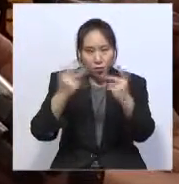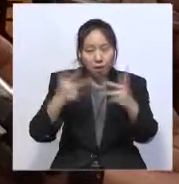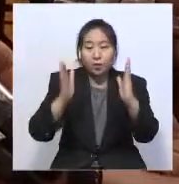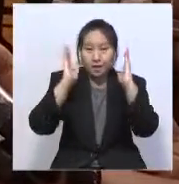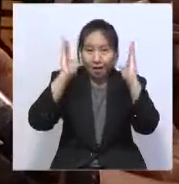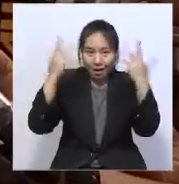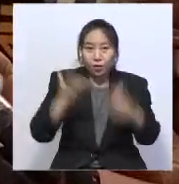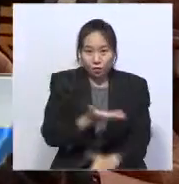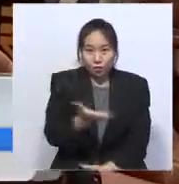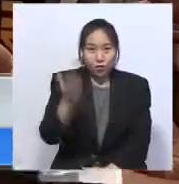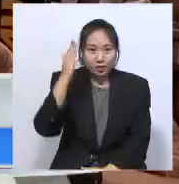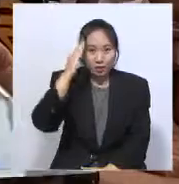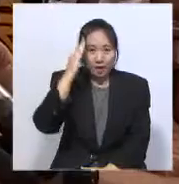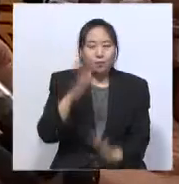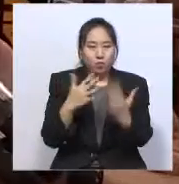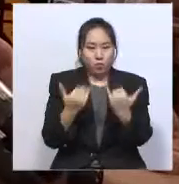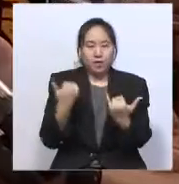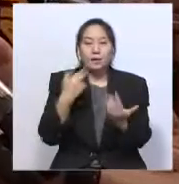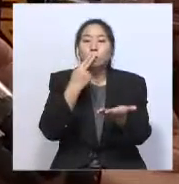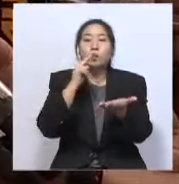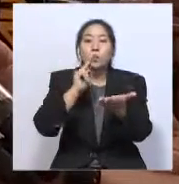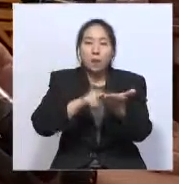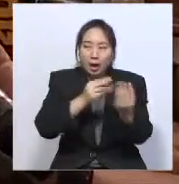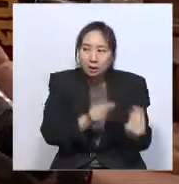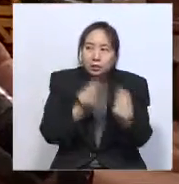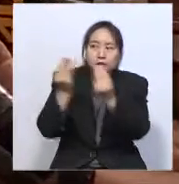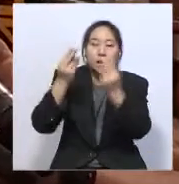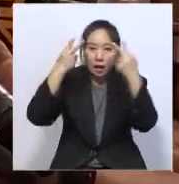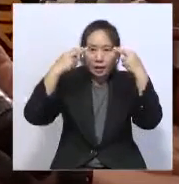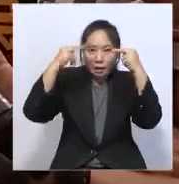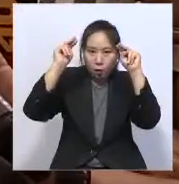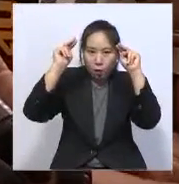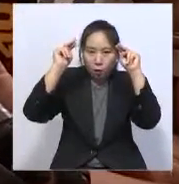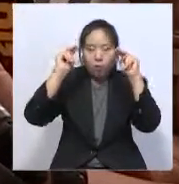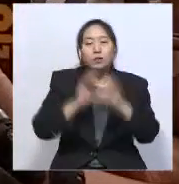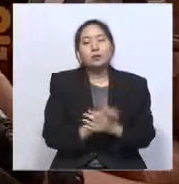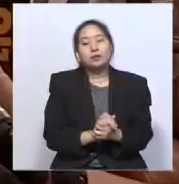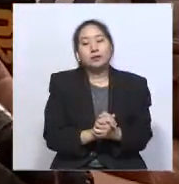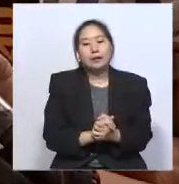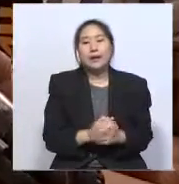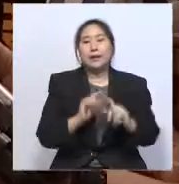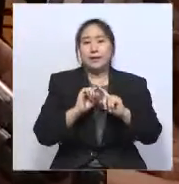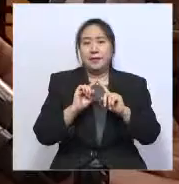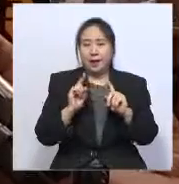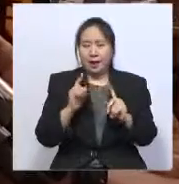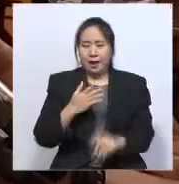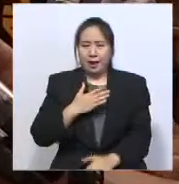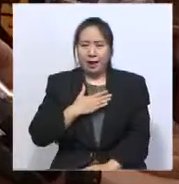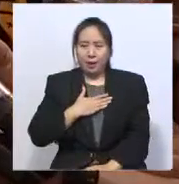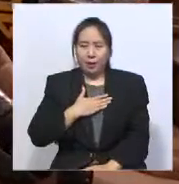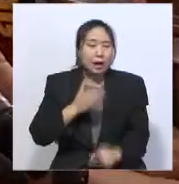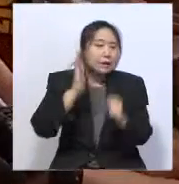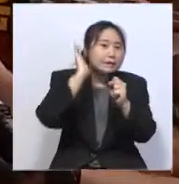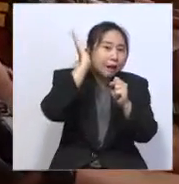ราบนะครับแล้วก็วันนี้มีการส่งหนังสือมาให้นายกแล้วเรายังไม่เห็นนะครับว่าหนังสือนั้นจะแตกต่างจากแถล